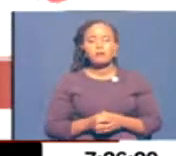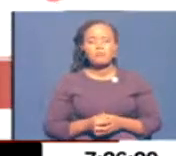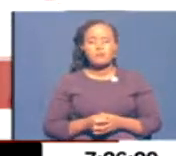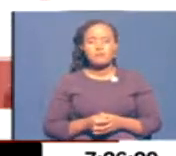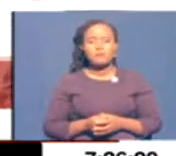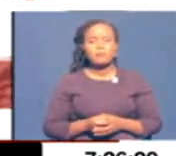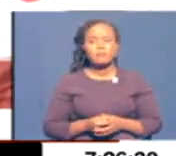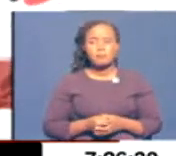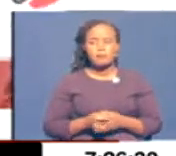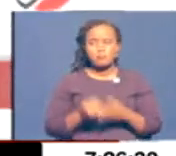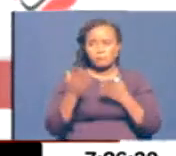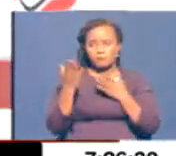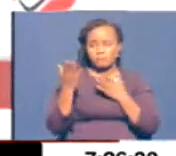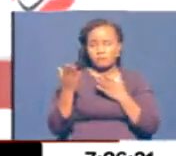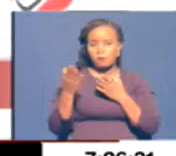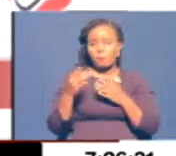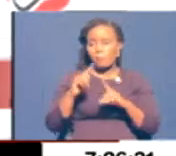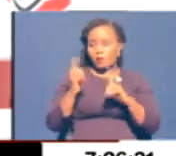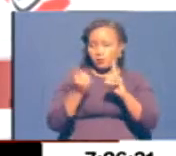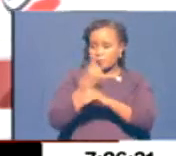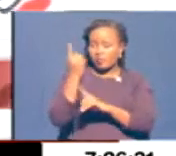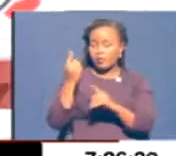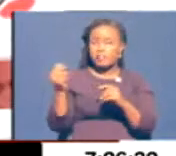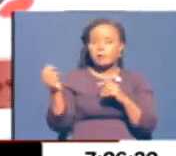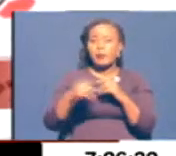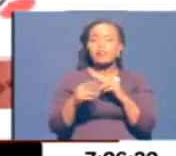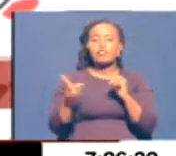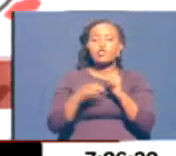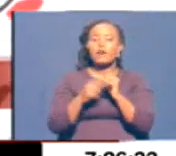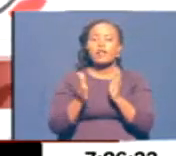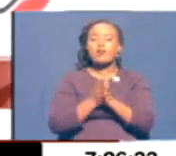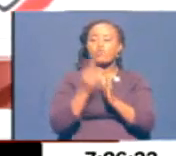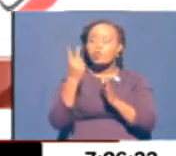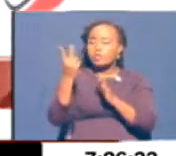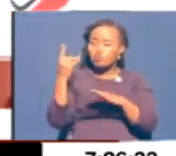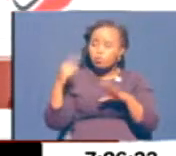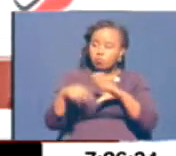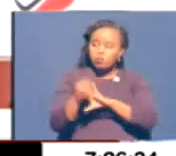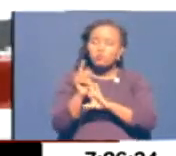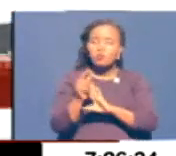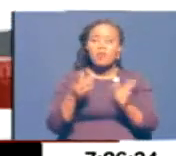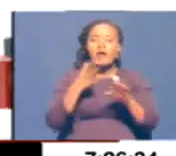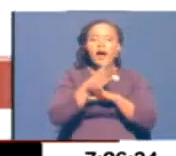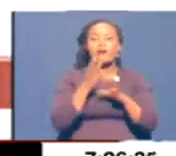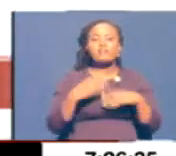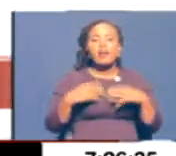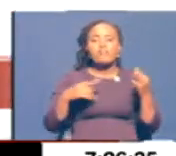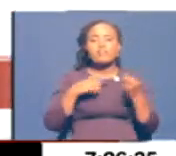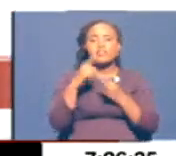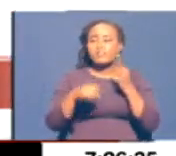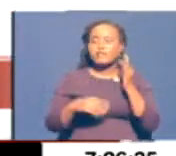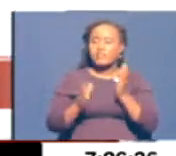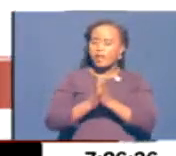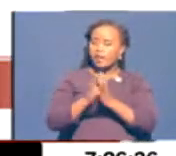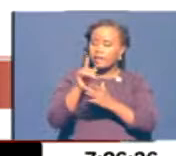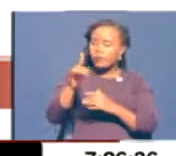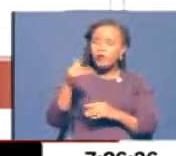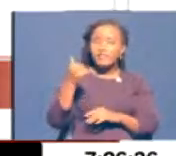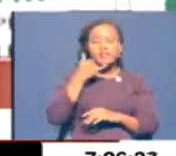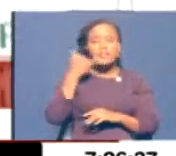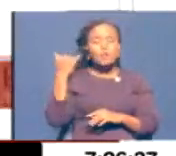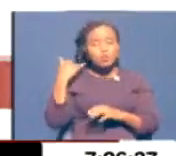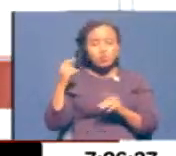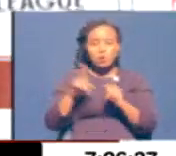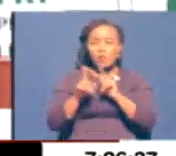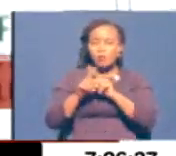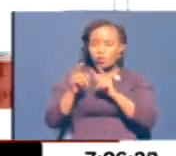Shami Mwinyi alianza mwezi Julai na mabao 2 katika ushindi wa bao 3-1 dhidi ya Ulinzi Stars jijini Nakuru huku akimsaidia